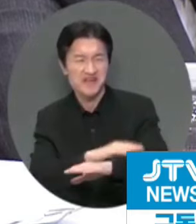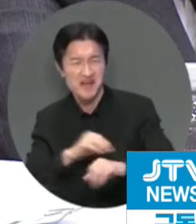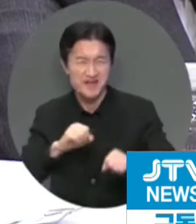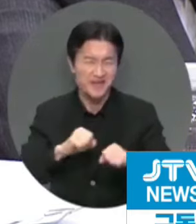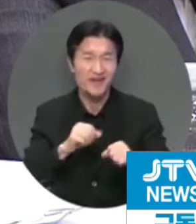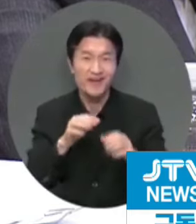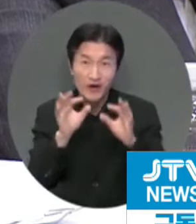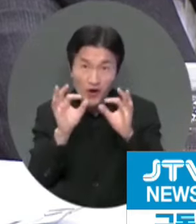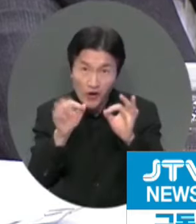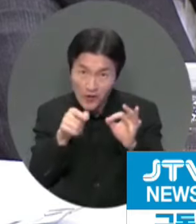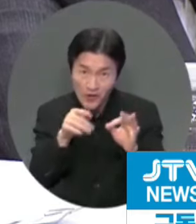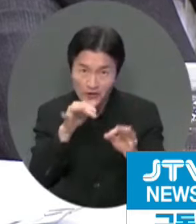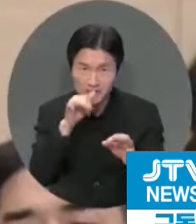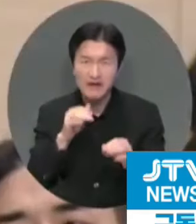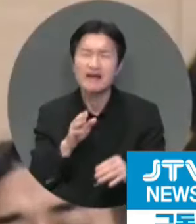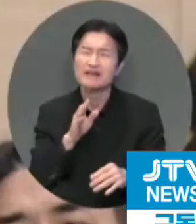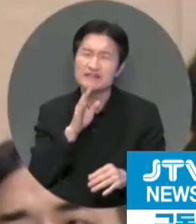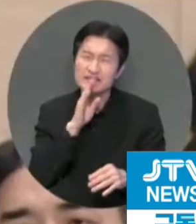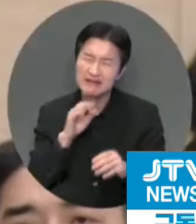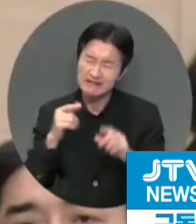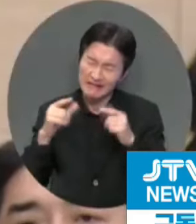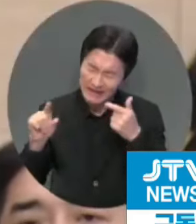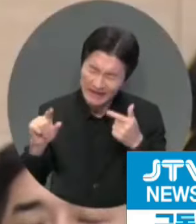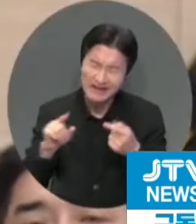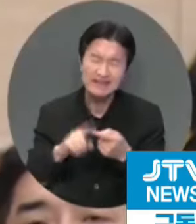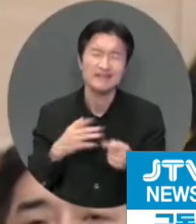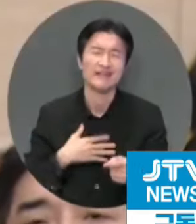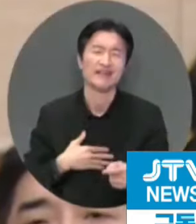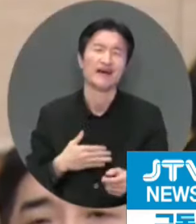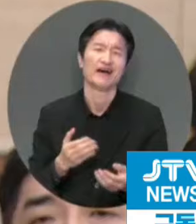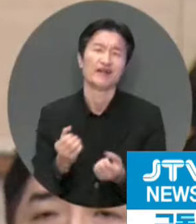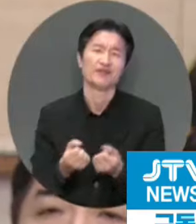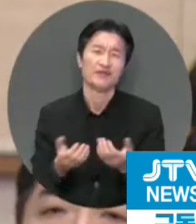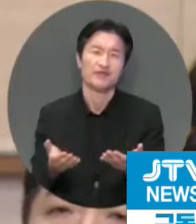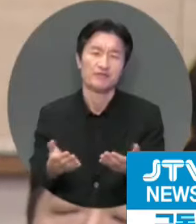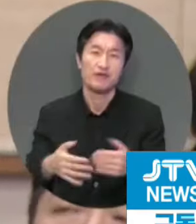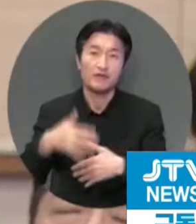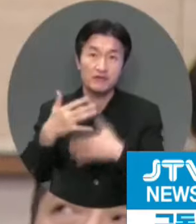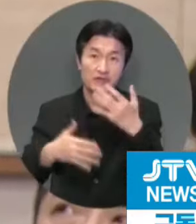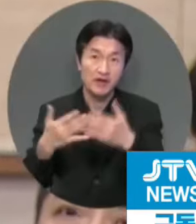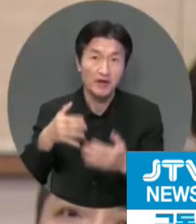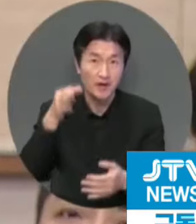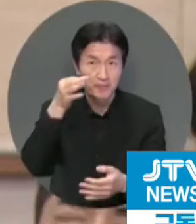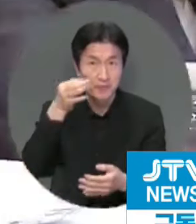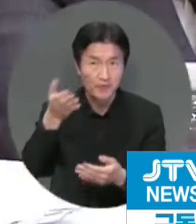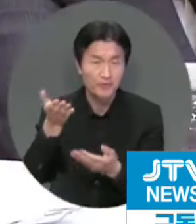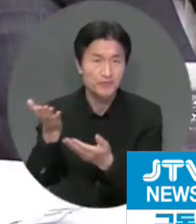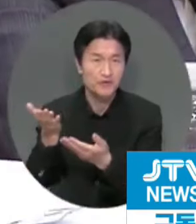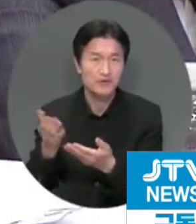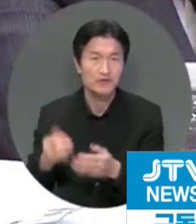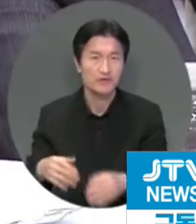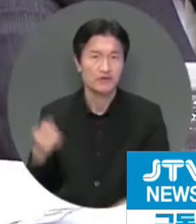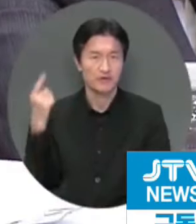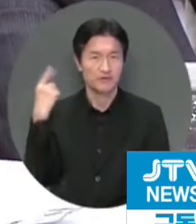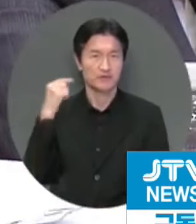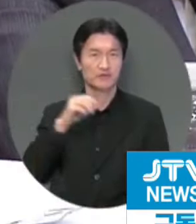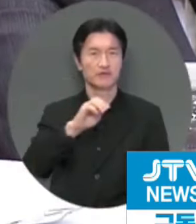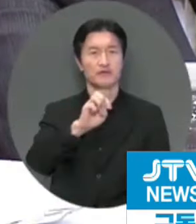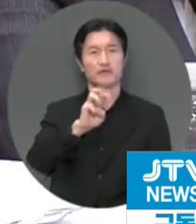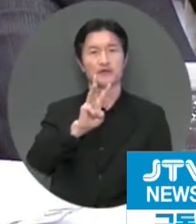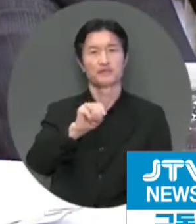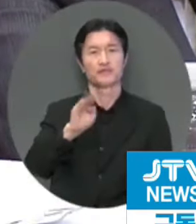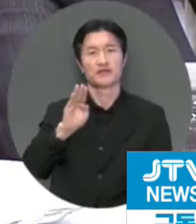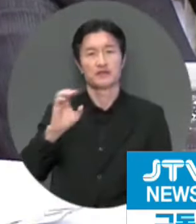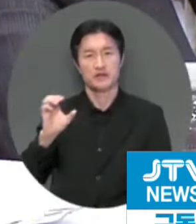그렇지 않다는 이야기를 오늘 하고 싶은 겁니다. 영상도 한번 들어봐 주십시오. 어제 MBC